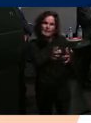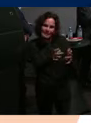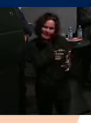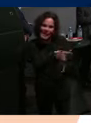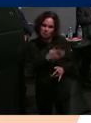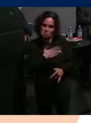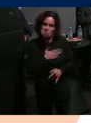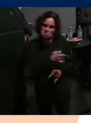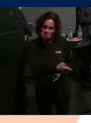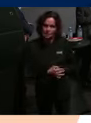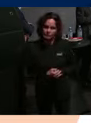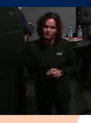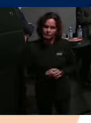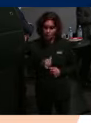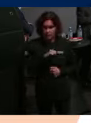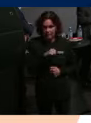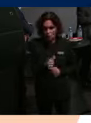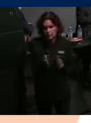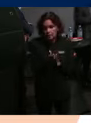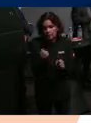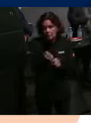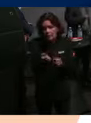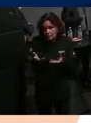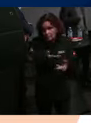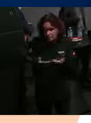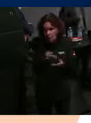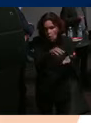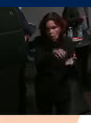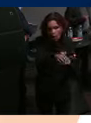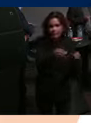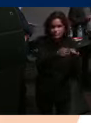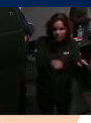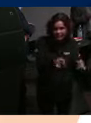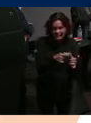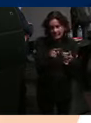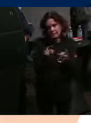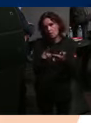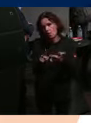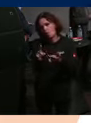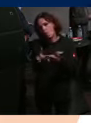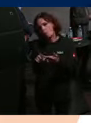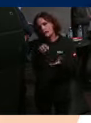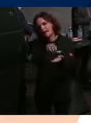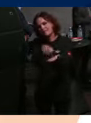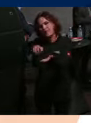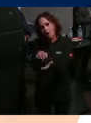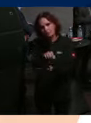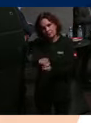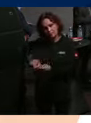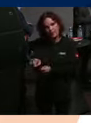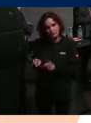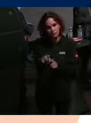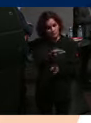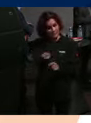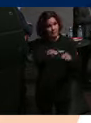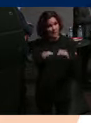å ha. Og det selvfølgelig samspill mellom lokaldemokratiet og etatene som